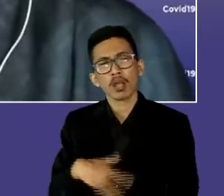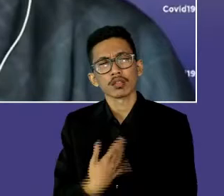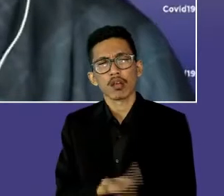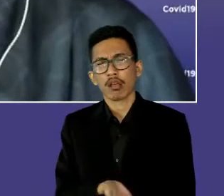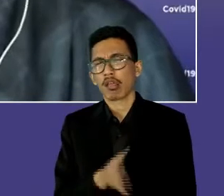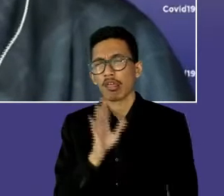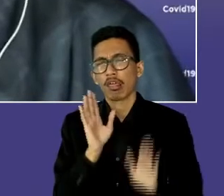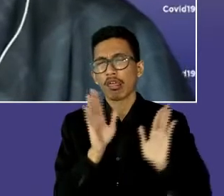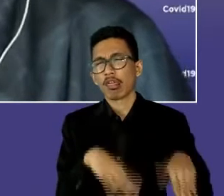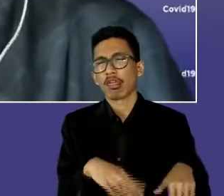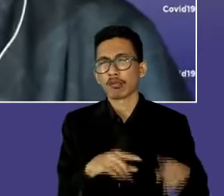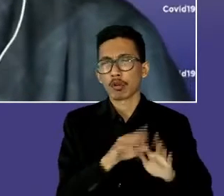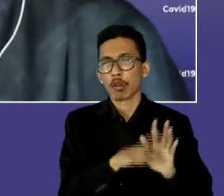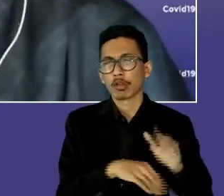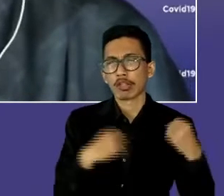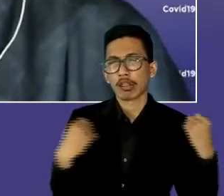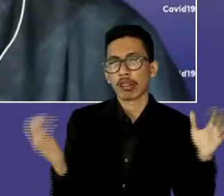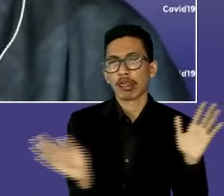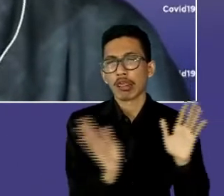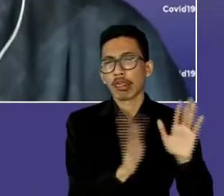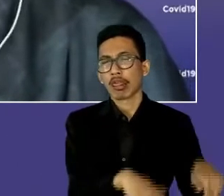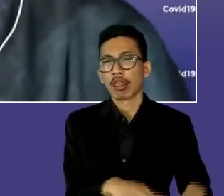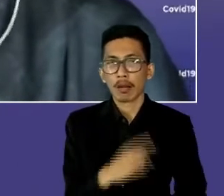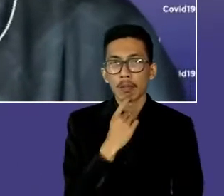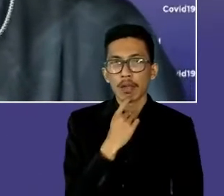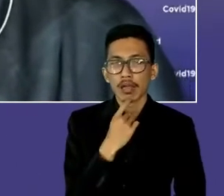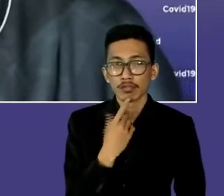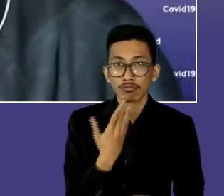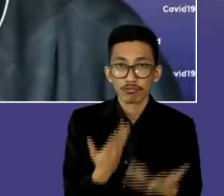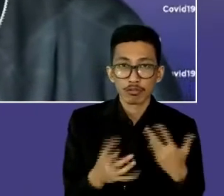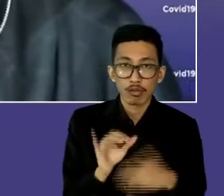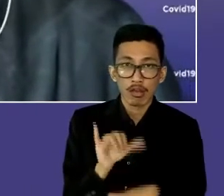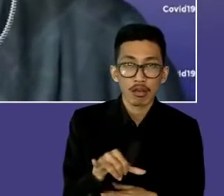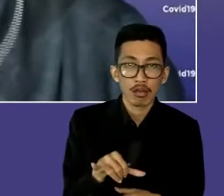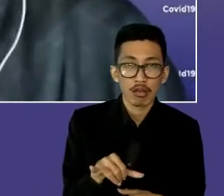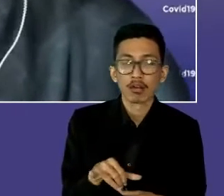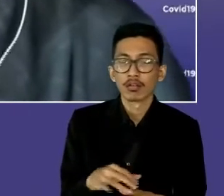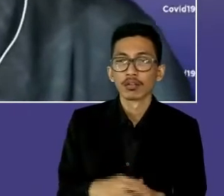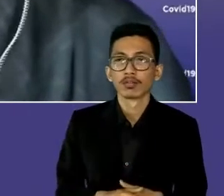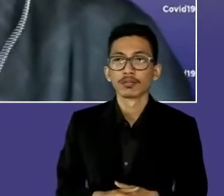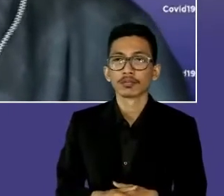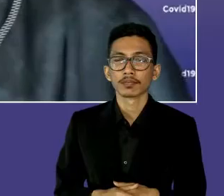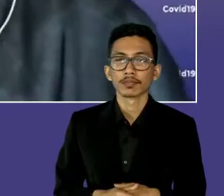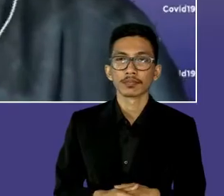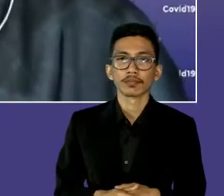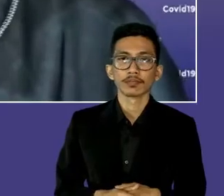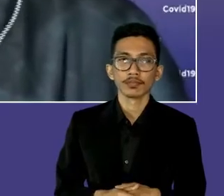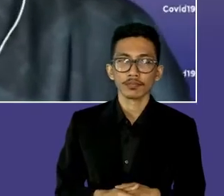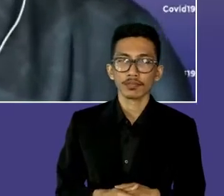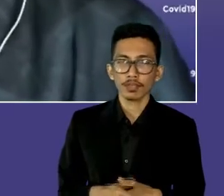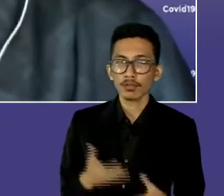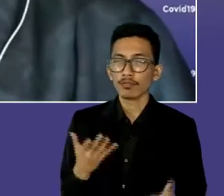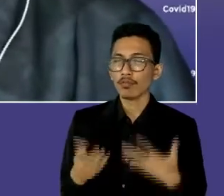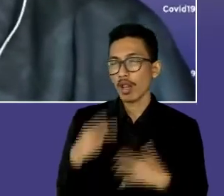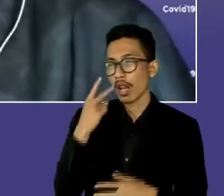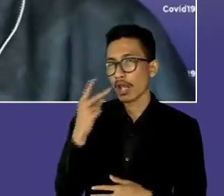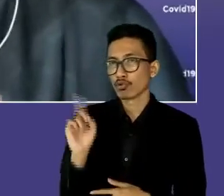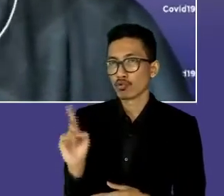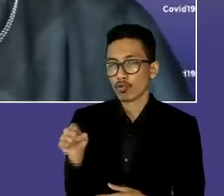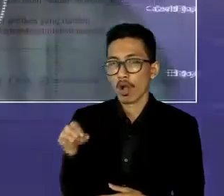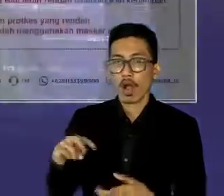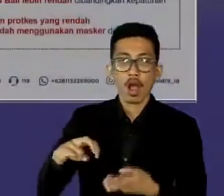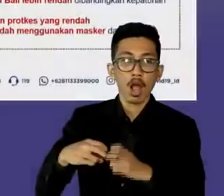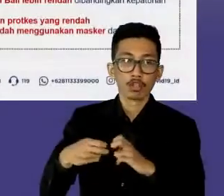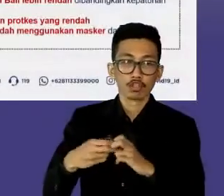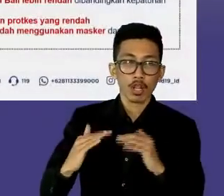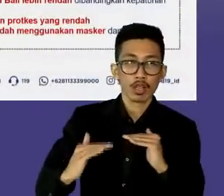gitu. Untuk kasus selama ini kita lihat memang lagi-lagi kalau dilihat per provinsi gitu ya, ada provinsi dengan penambahan